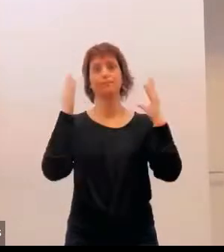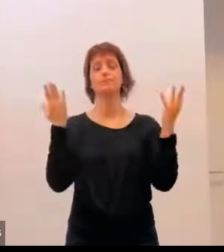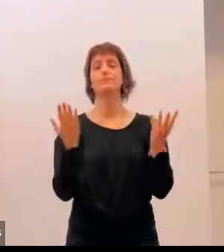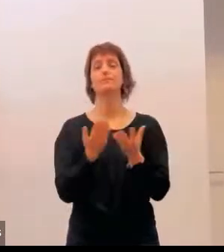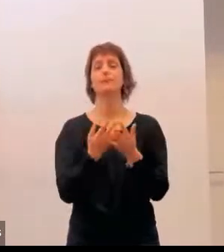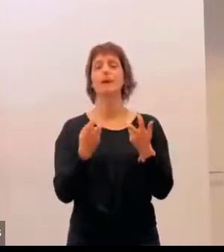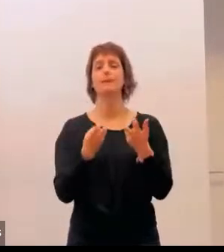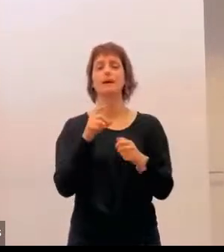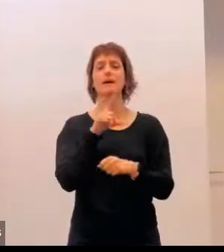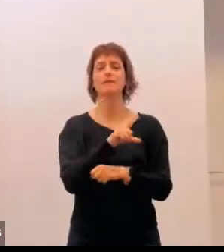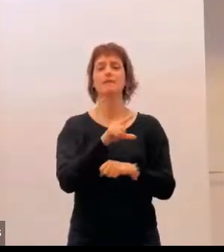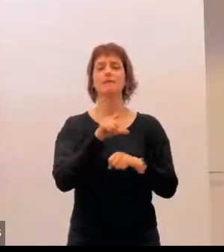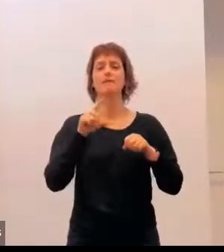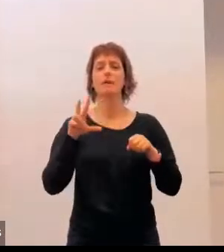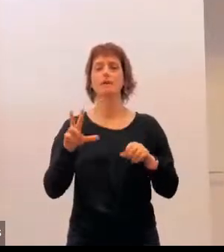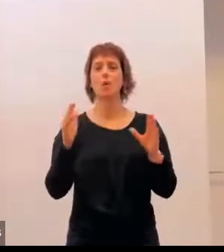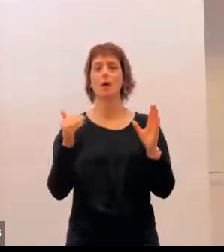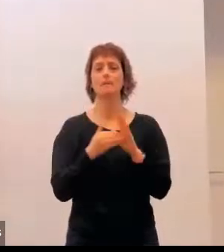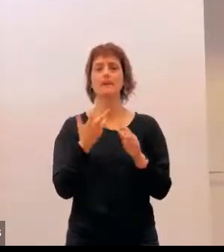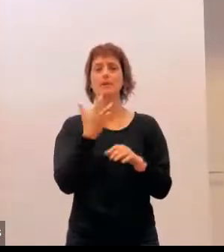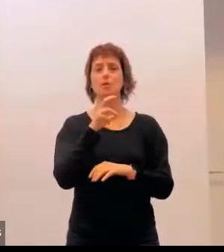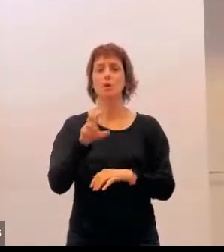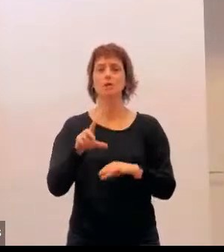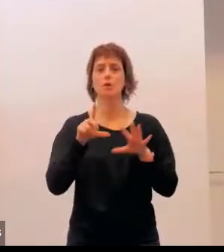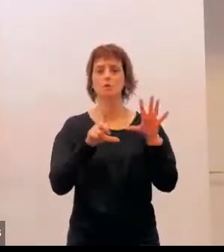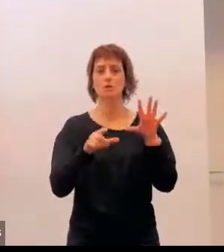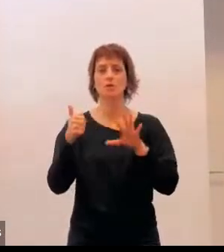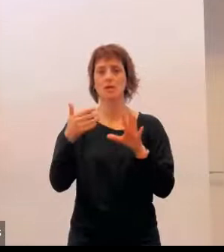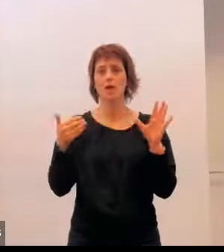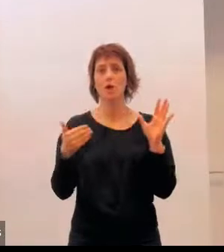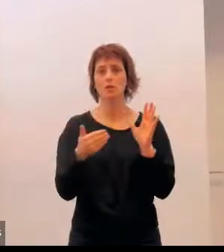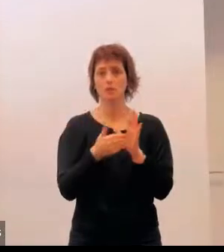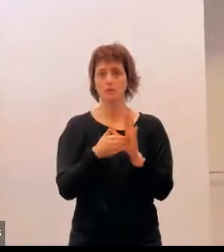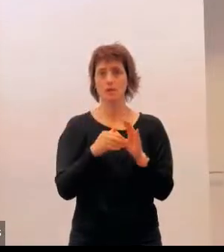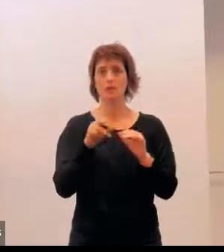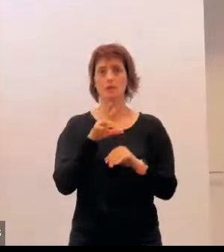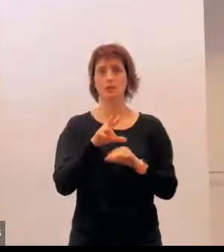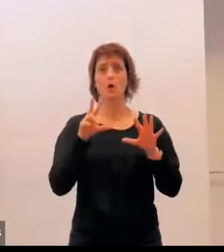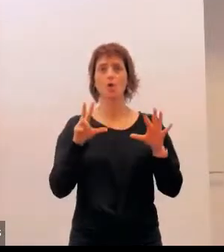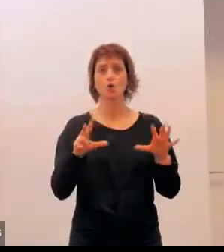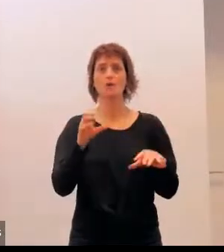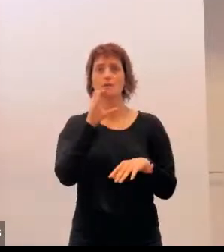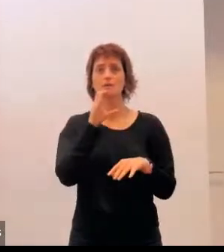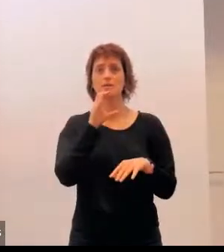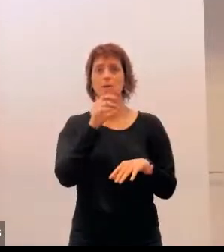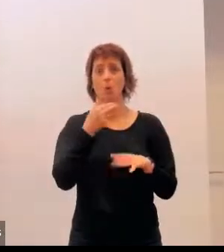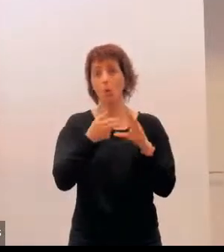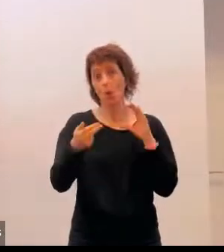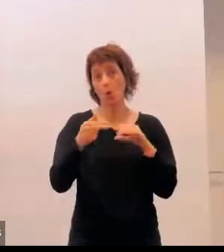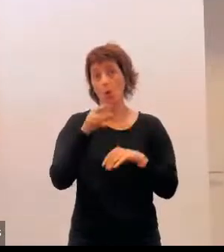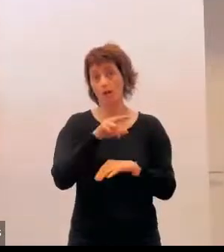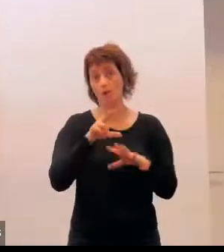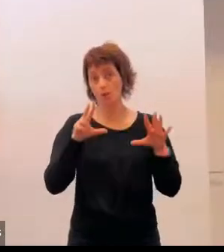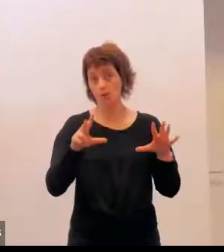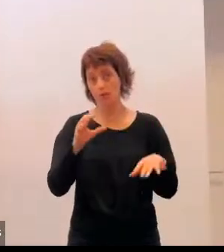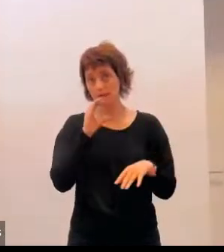de 23 371 38,38 euros. Merci.